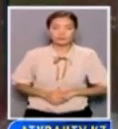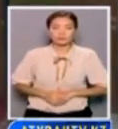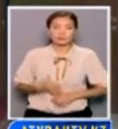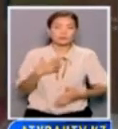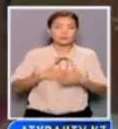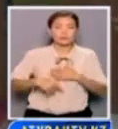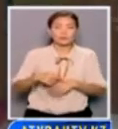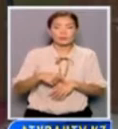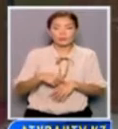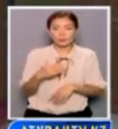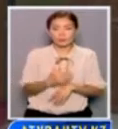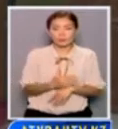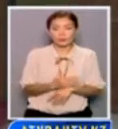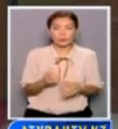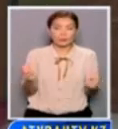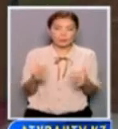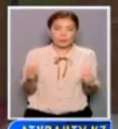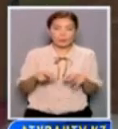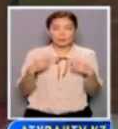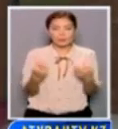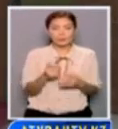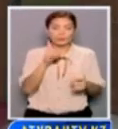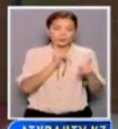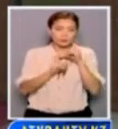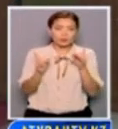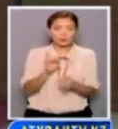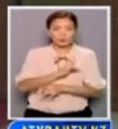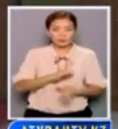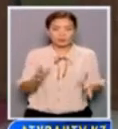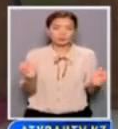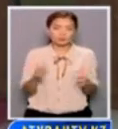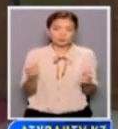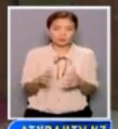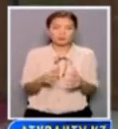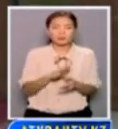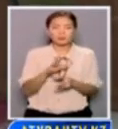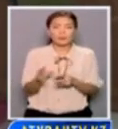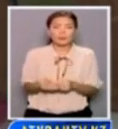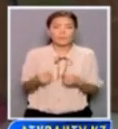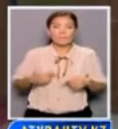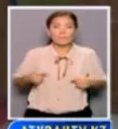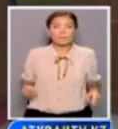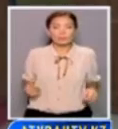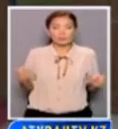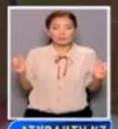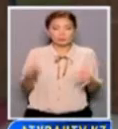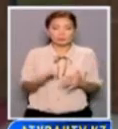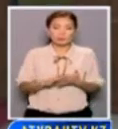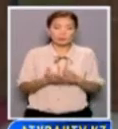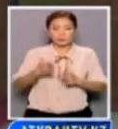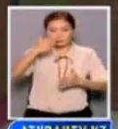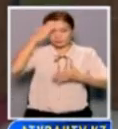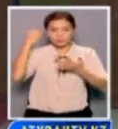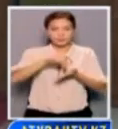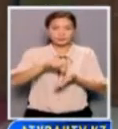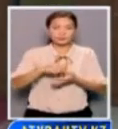отыр. Өйткені мына бас қосатын жерлер, түрлі жиналыстар, кездесулер, болмаса көркемөнерпаздардың осы жерде үйірмелерге